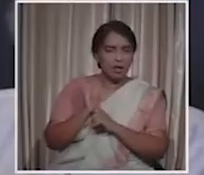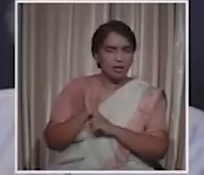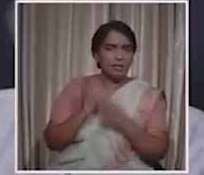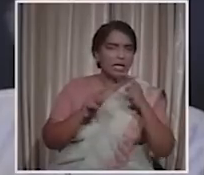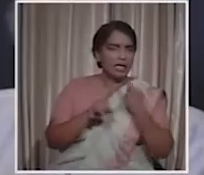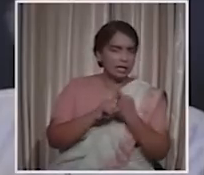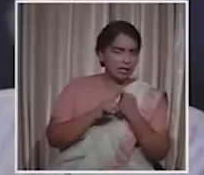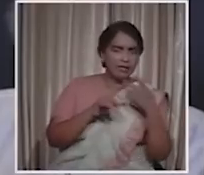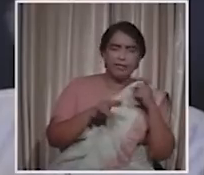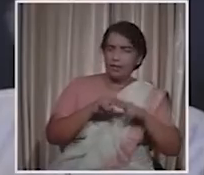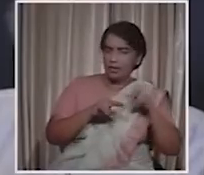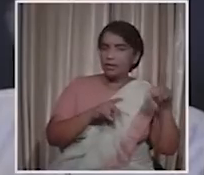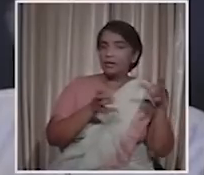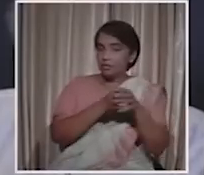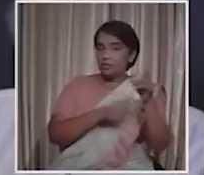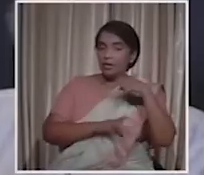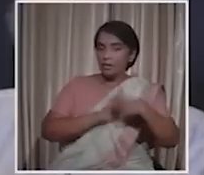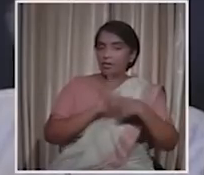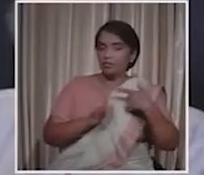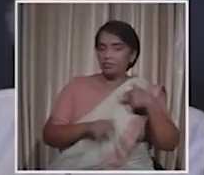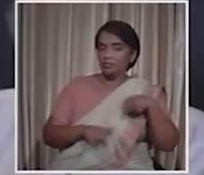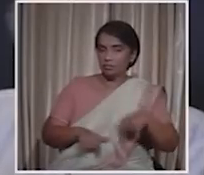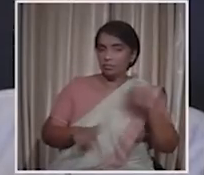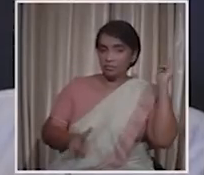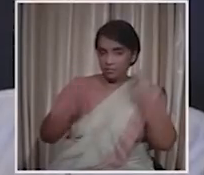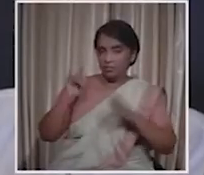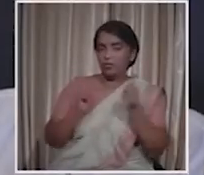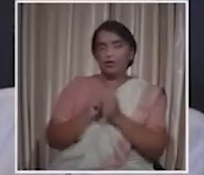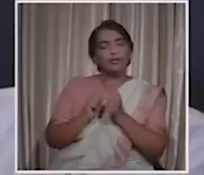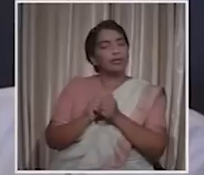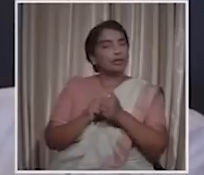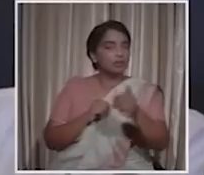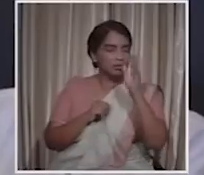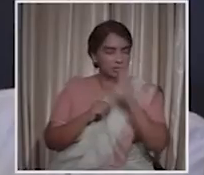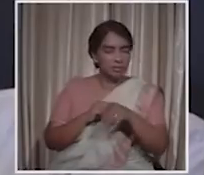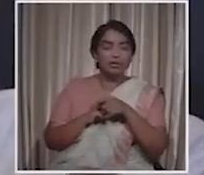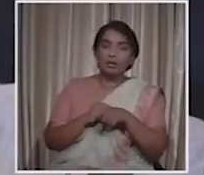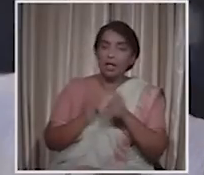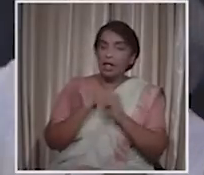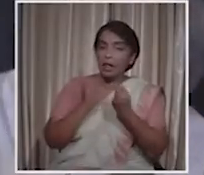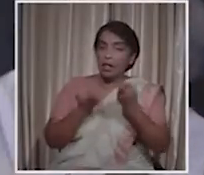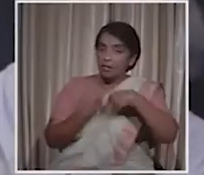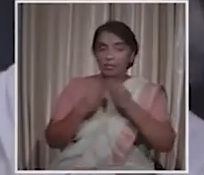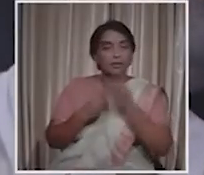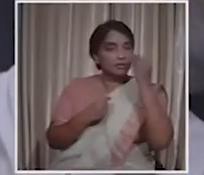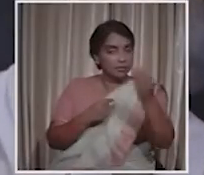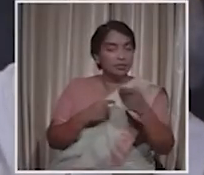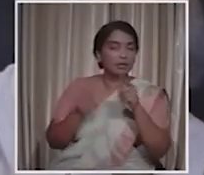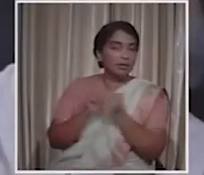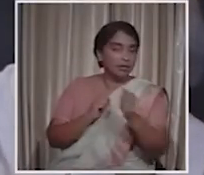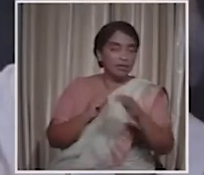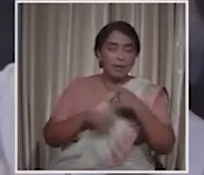ක්ලිෆර්ඩ් චාන් සමාගම් නියෝජිතයන් දැනට ලංකාවේ පැමිණේ කටයුතු වල නිරත වෙනවා. ණය ආපසු ගෙවීමේ ප්‍රතිව්‍යගත